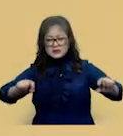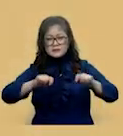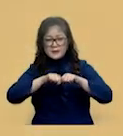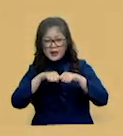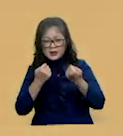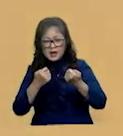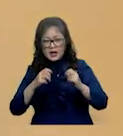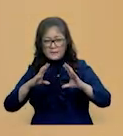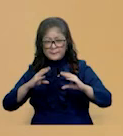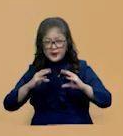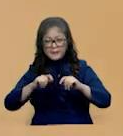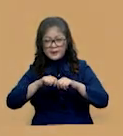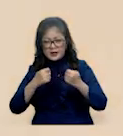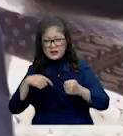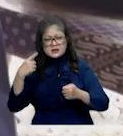terjadi kecelakaan.